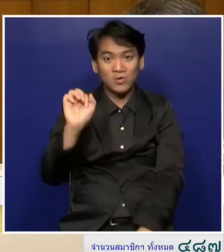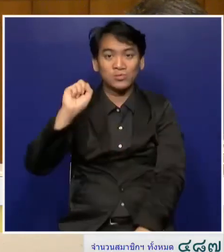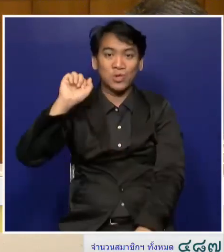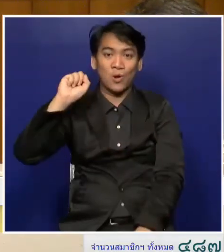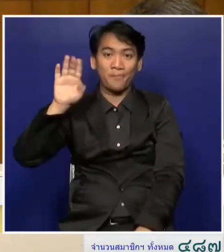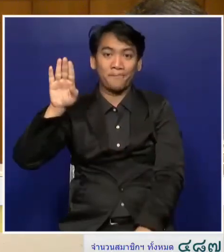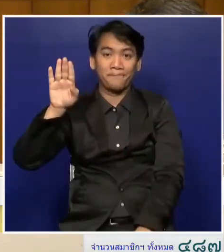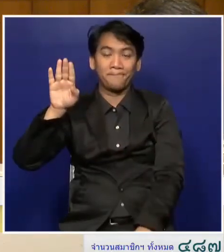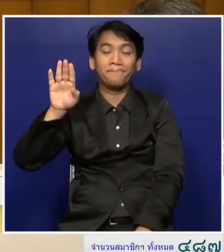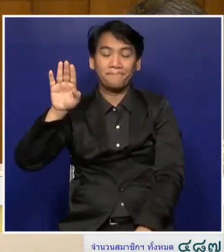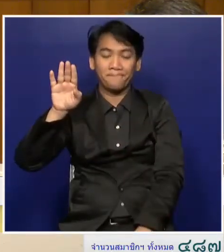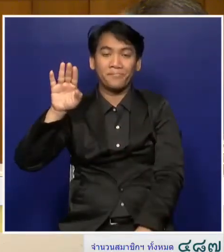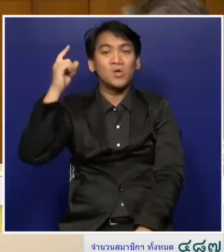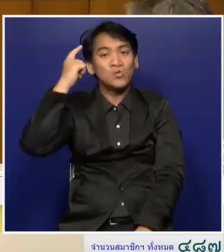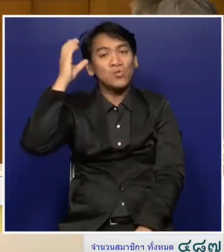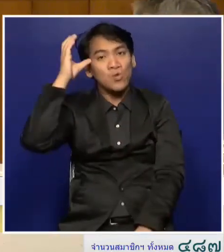ง่ายขึ้น